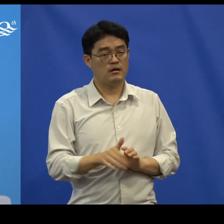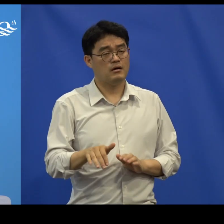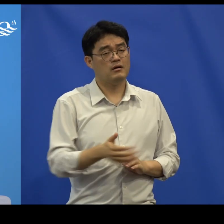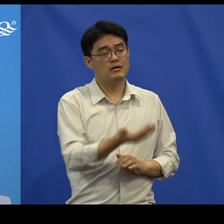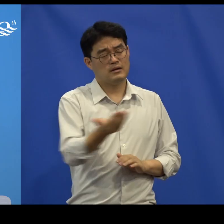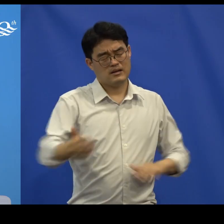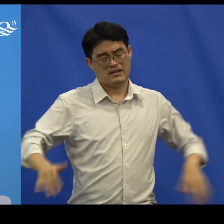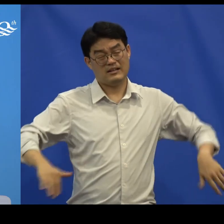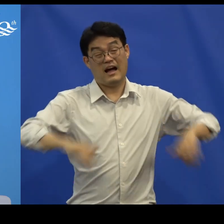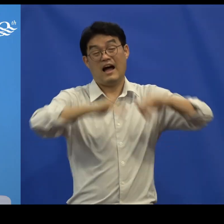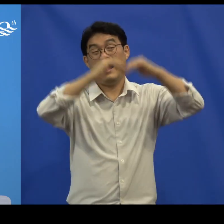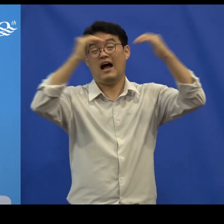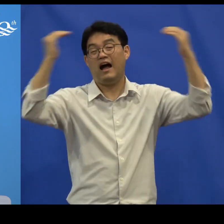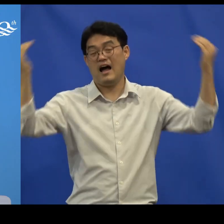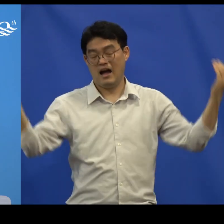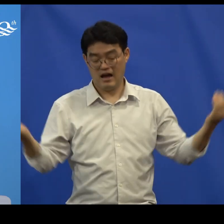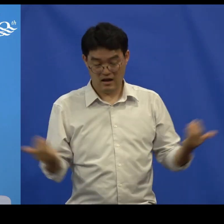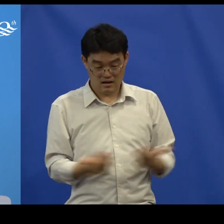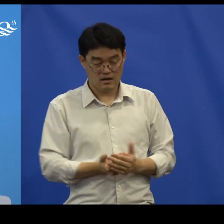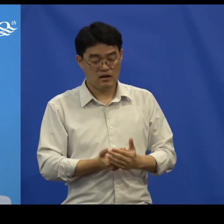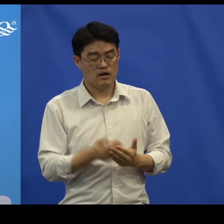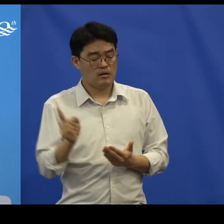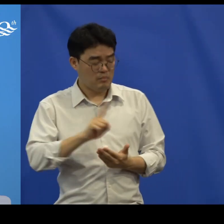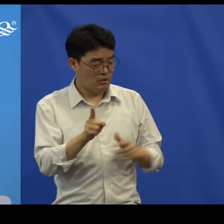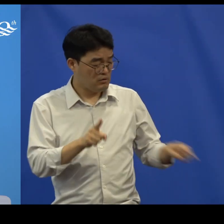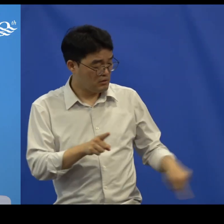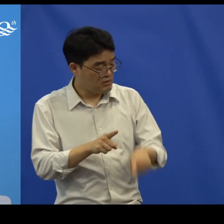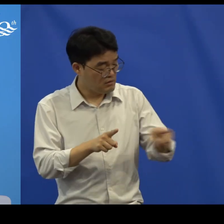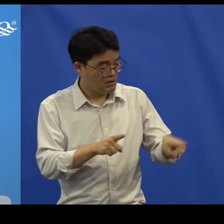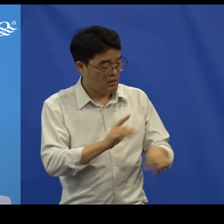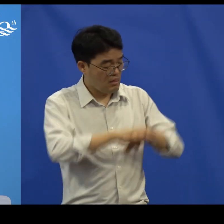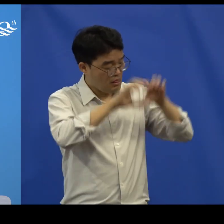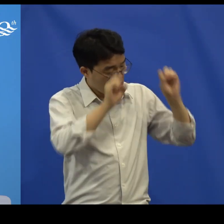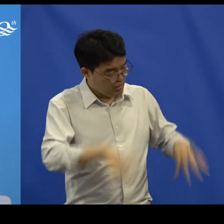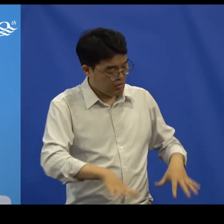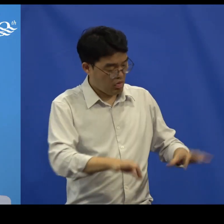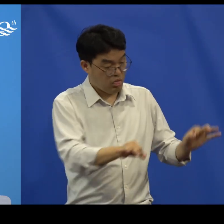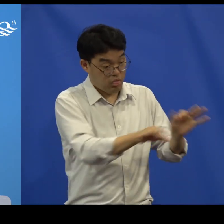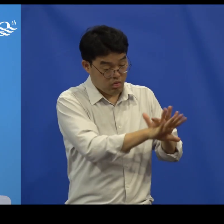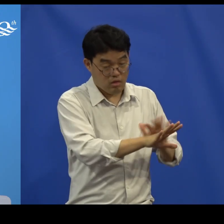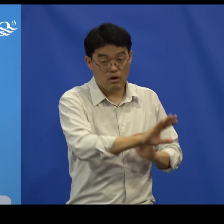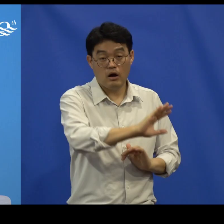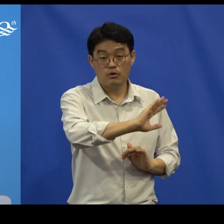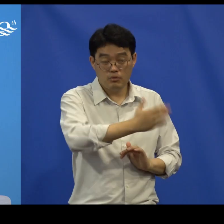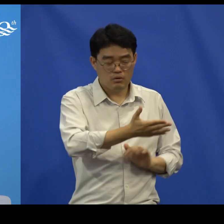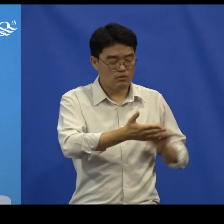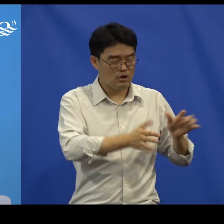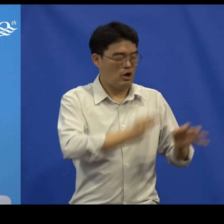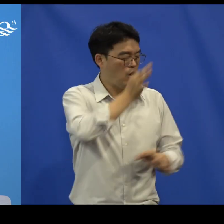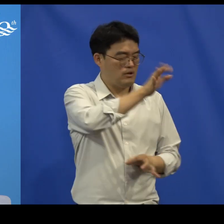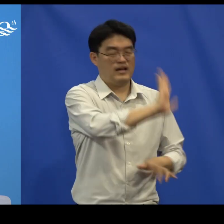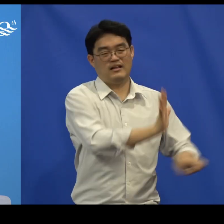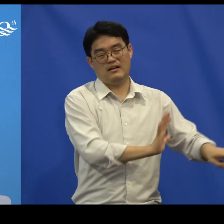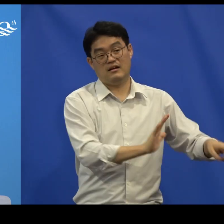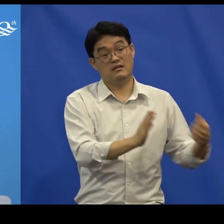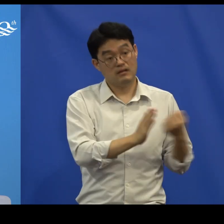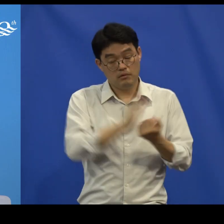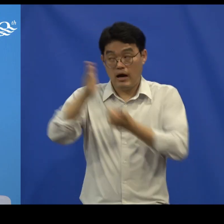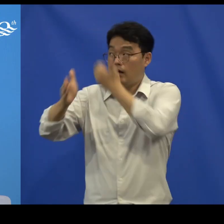거죠. 우리가 해야 될 것은 주님의 말씀만 영원하고, 하나님의 영원하신 분이니까 하나님의 하신 말씀이